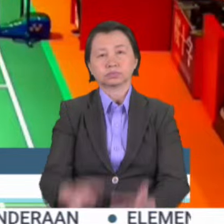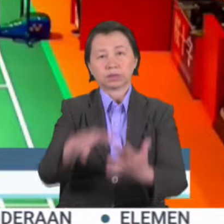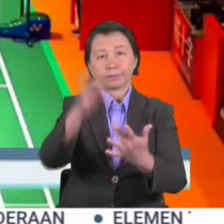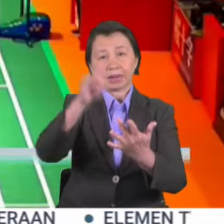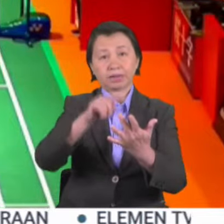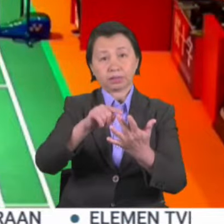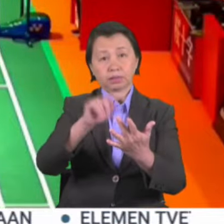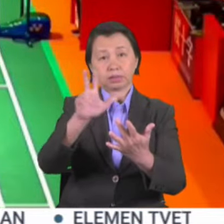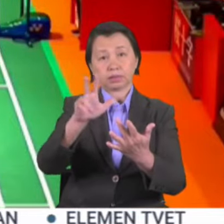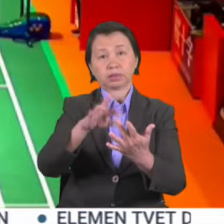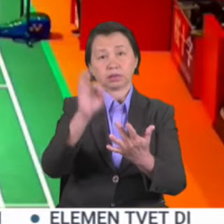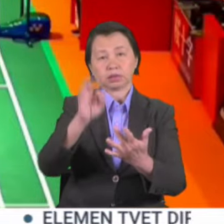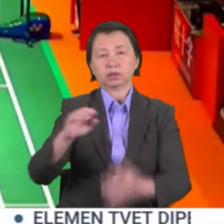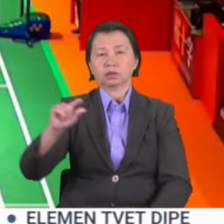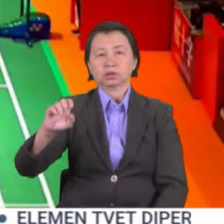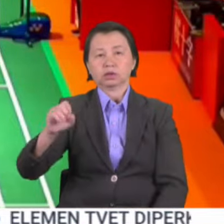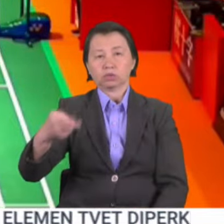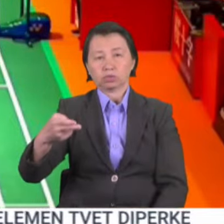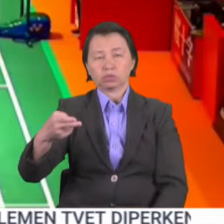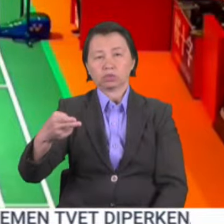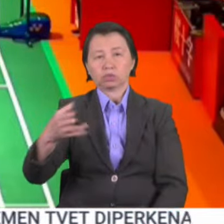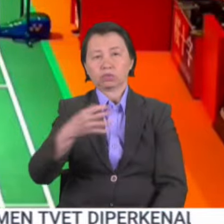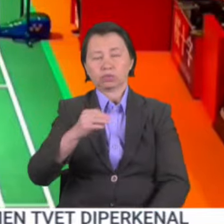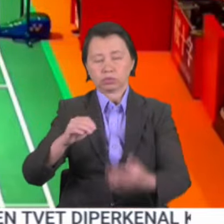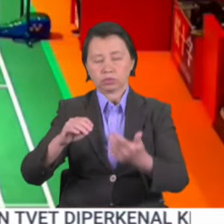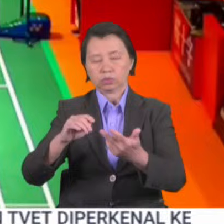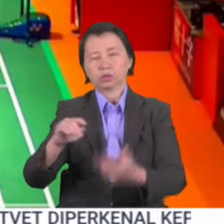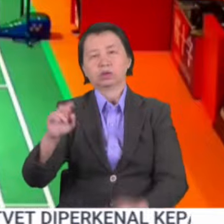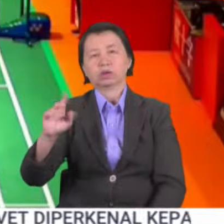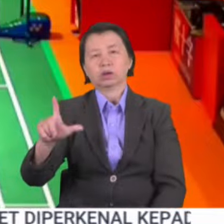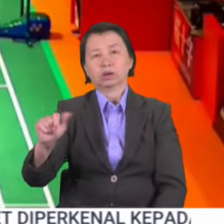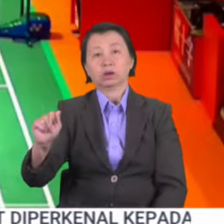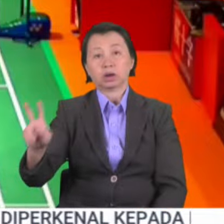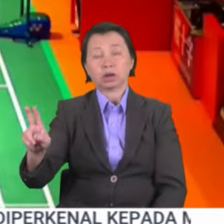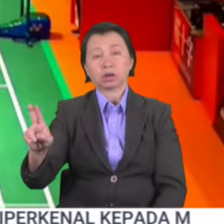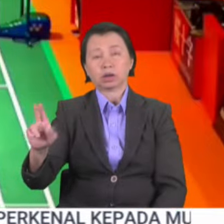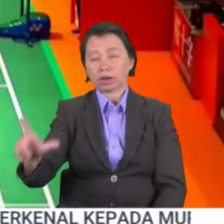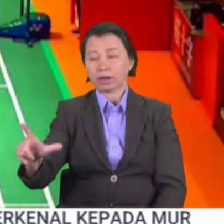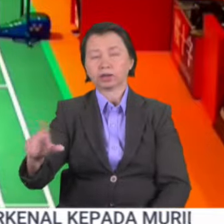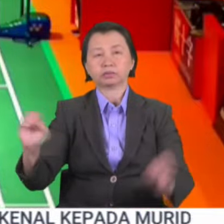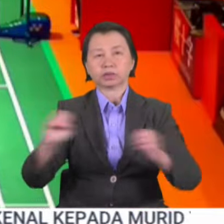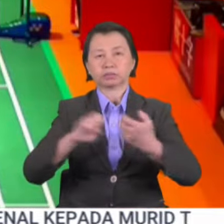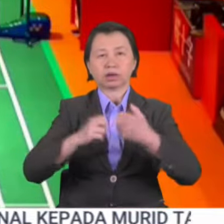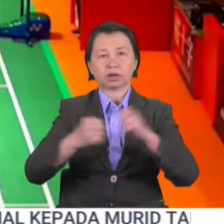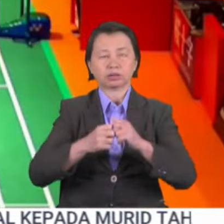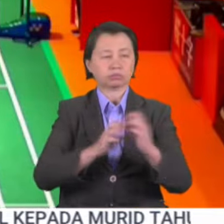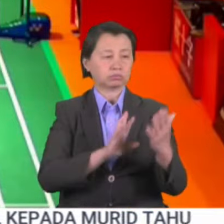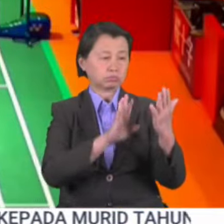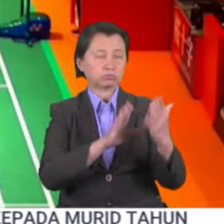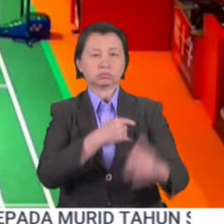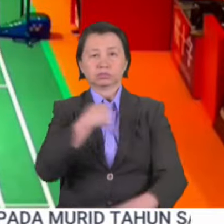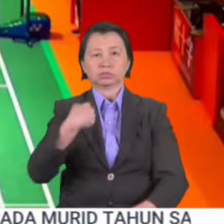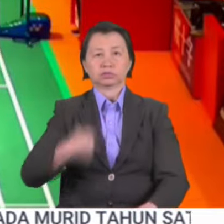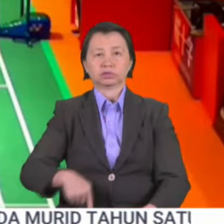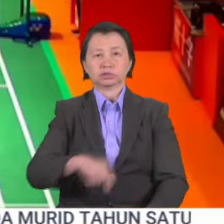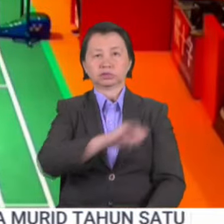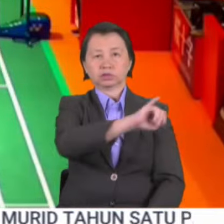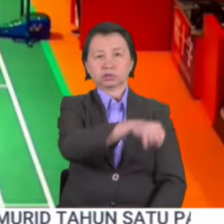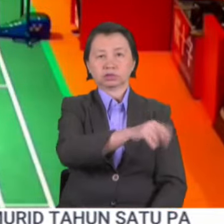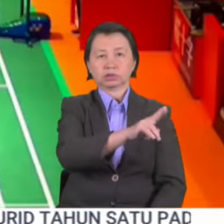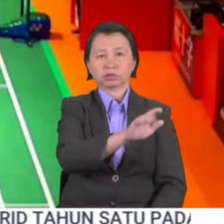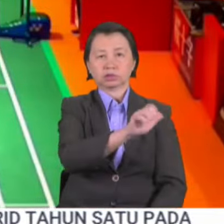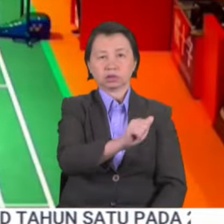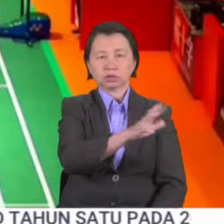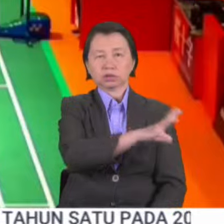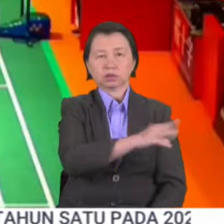Pilihan ketiga kejohanan, Goh Sun Huat, Lai Sheven Jamie tidak berdepan masalah melepasi cabaran wakil China Zhao